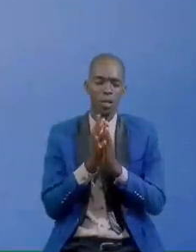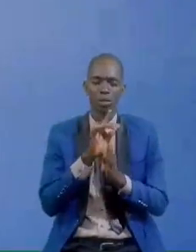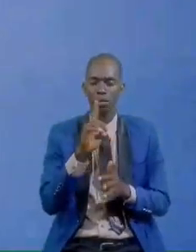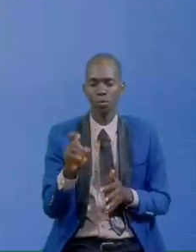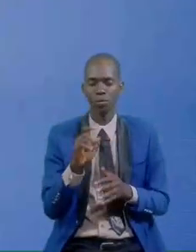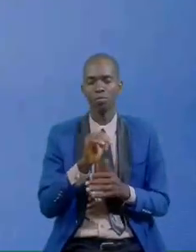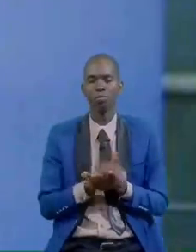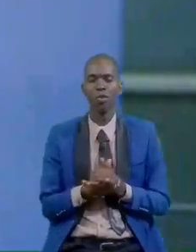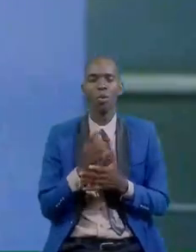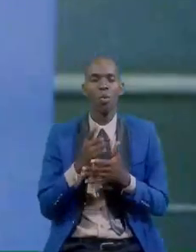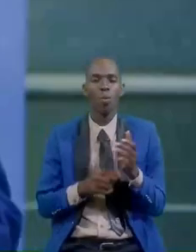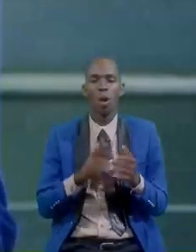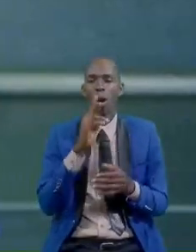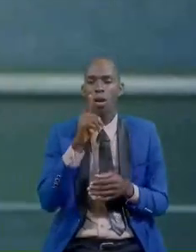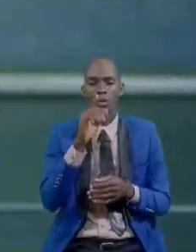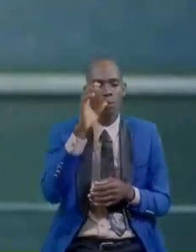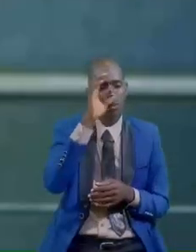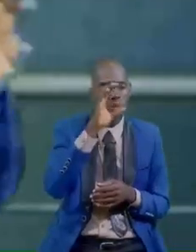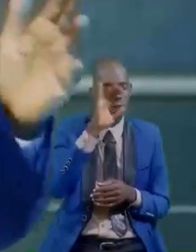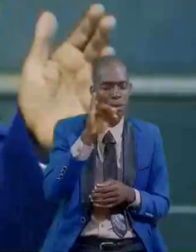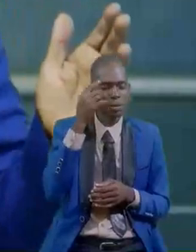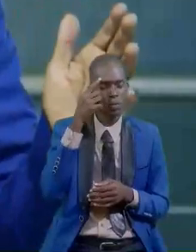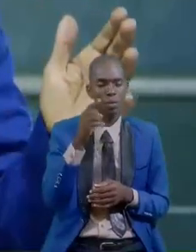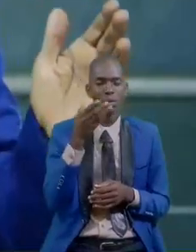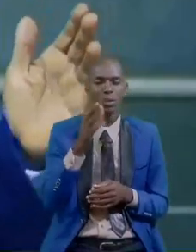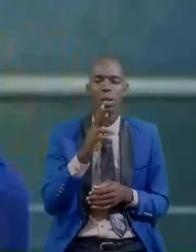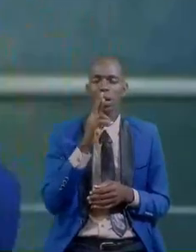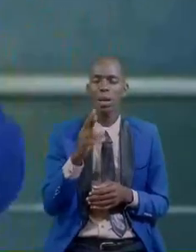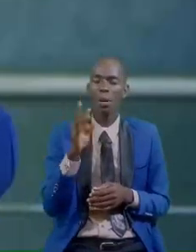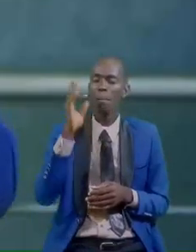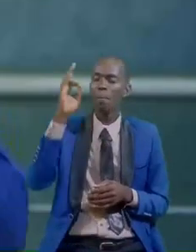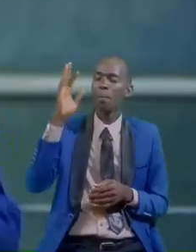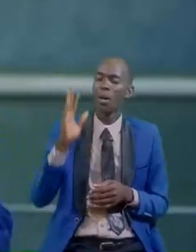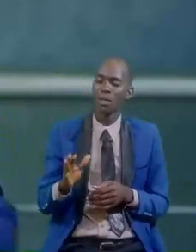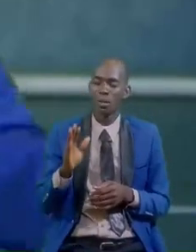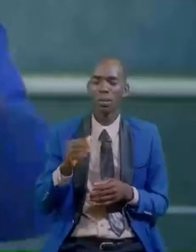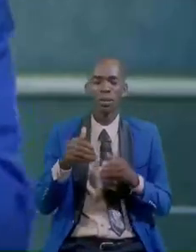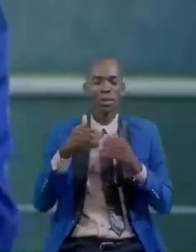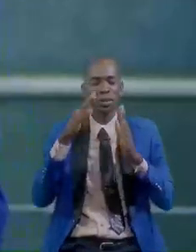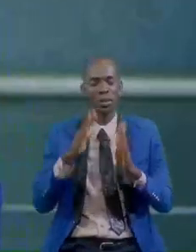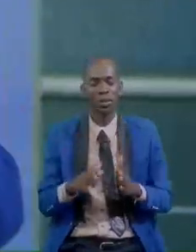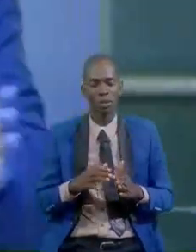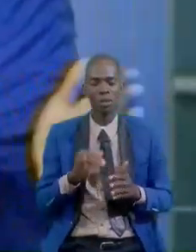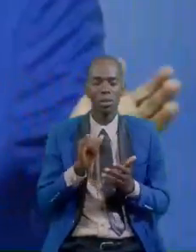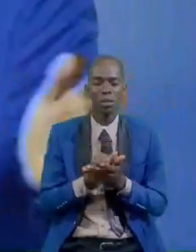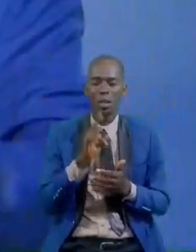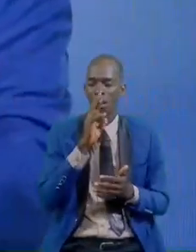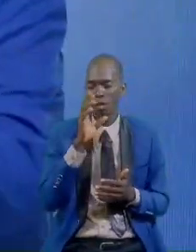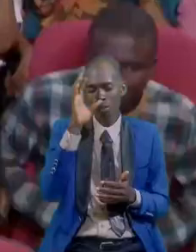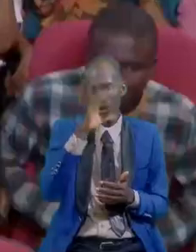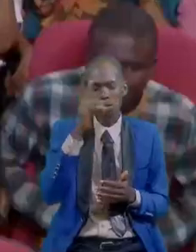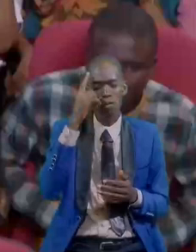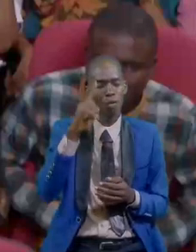cherchez-vous? Il y a des pasteurs, des ministres, ils cherchent le nombre. Ils